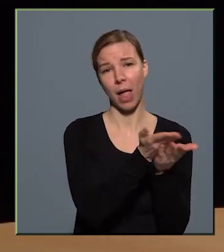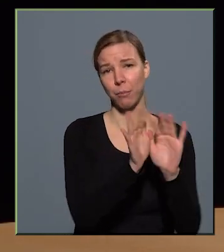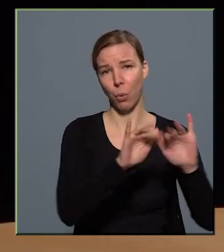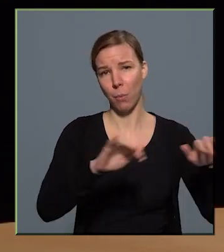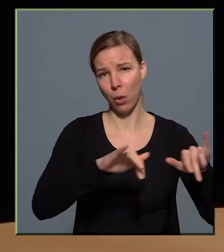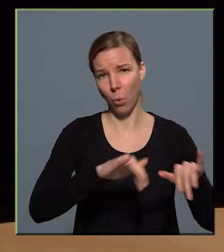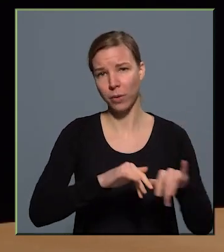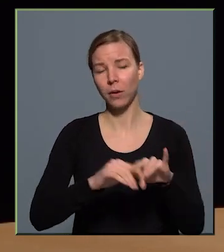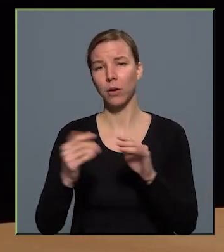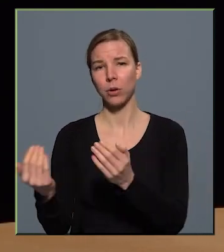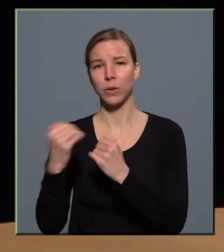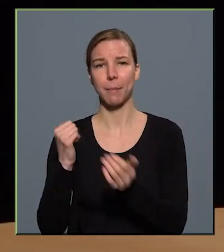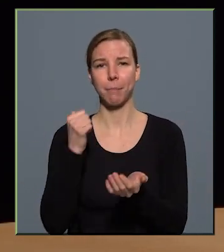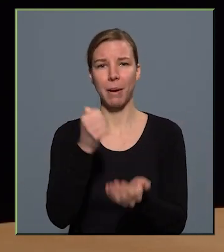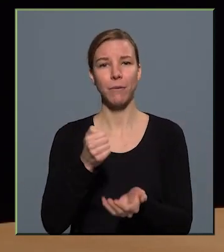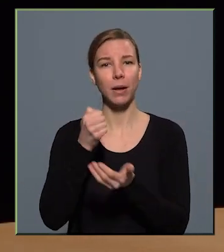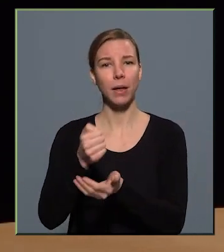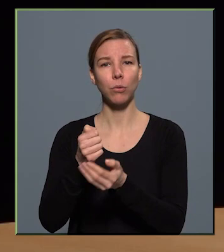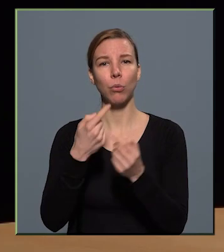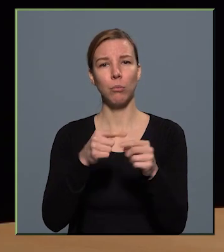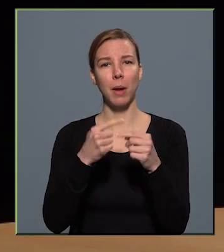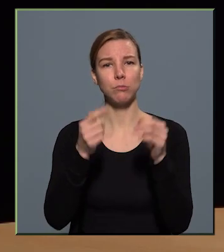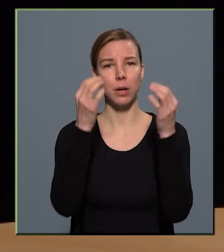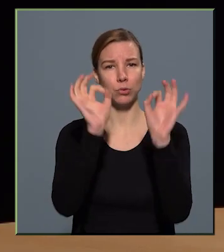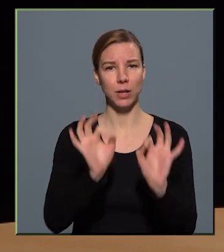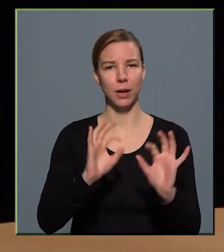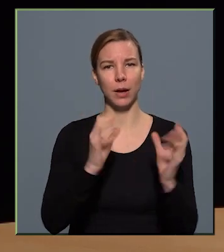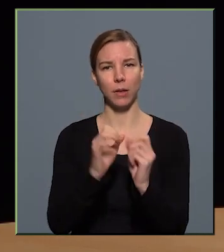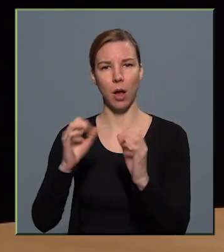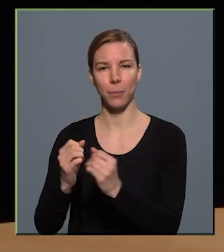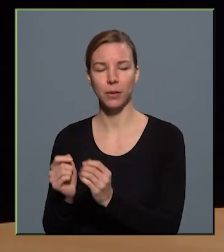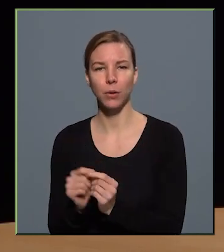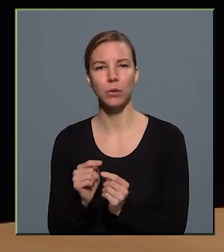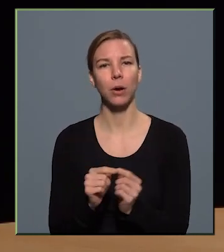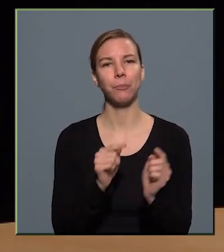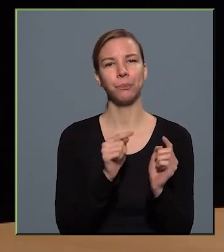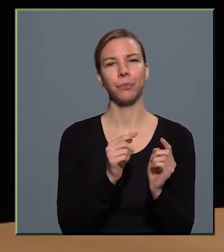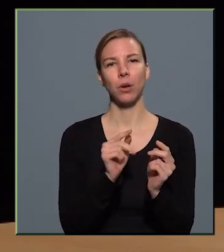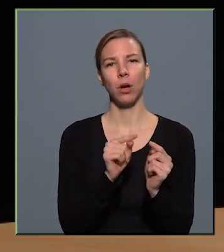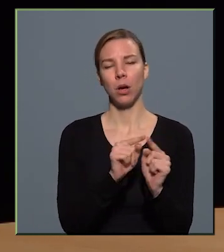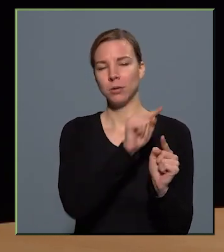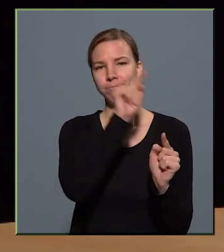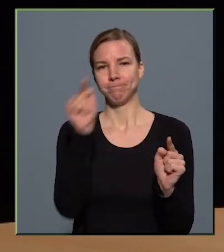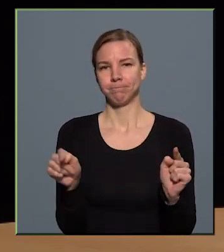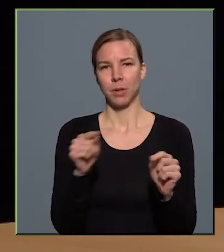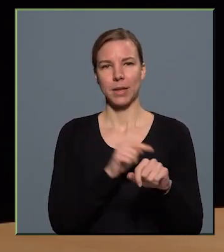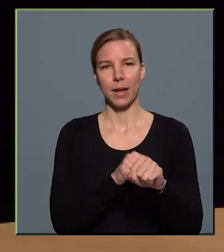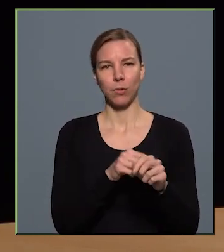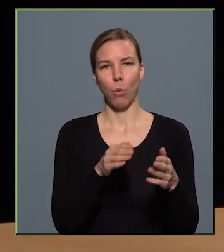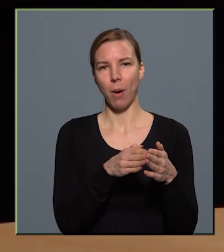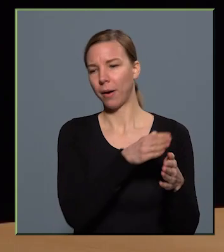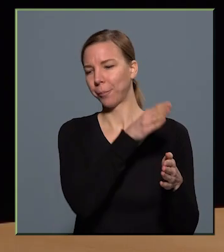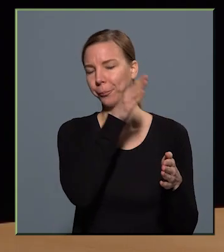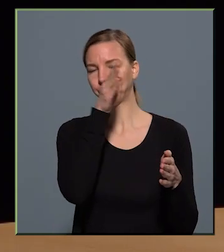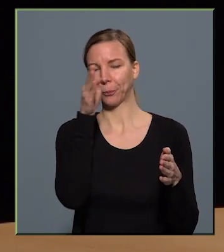alakultak, ez egy nagyon fontos változási pont volt. De ha innen egy picit ugrunk az időbe, ami igazán egy ilyen komoly és az